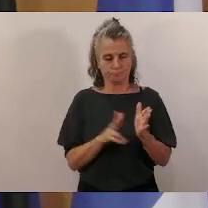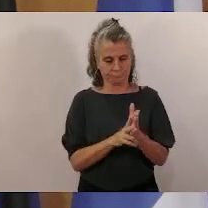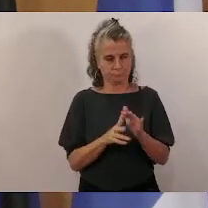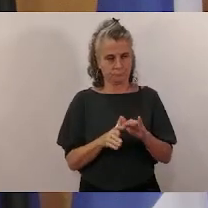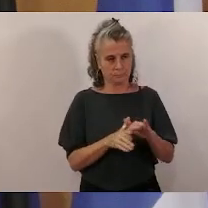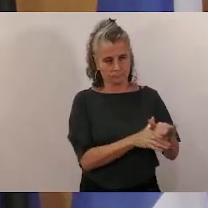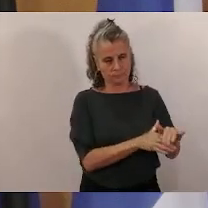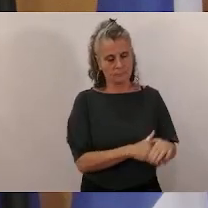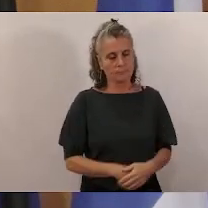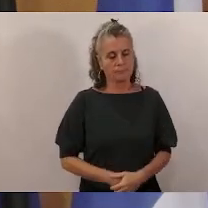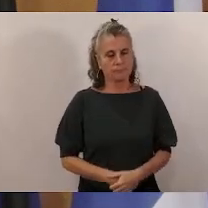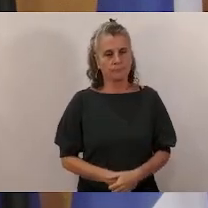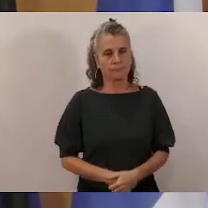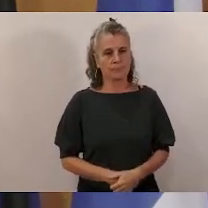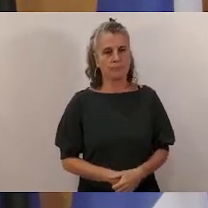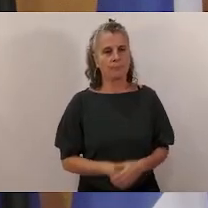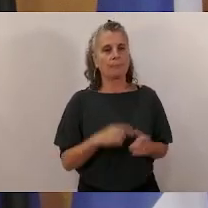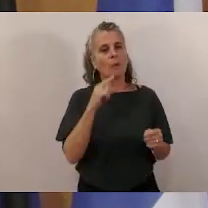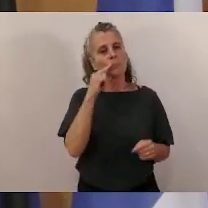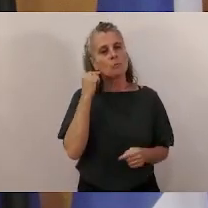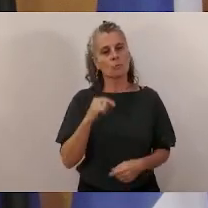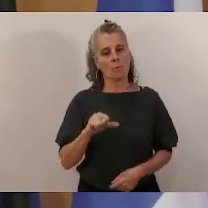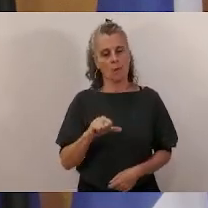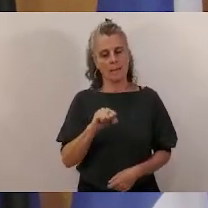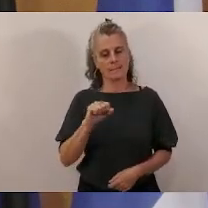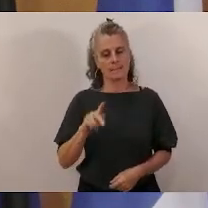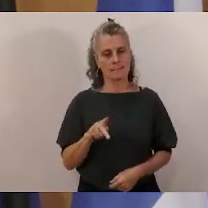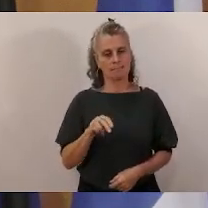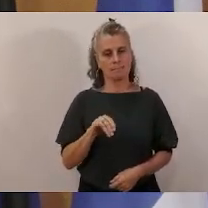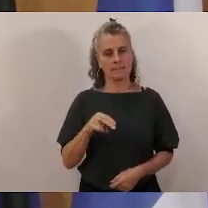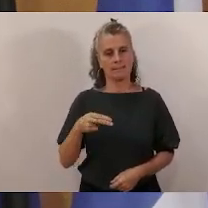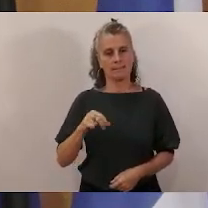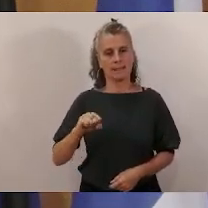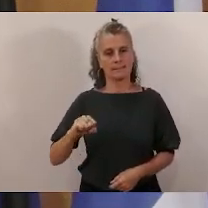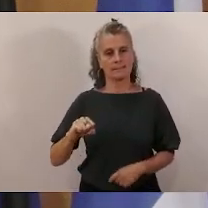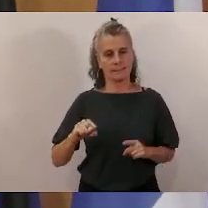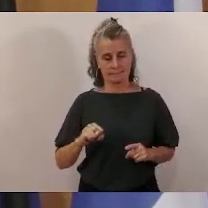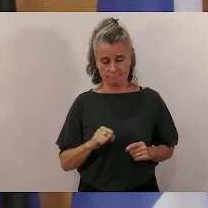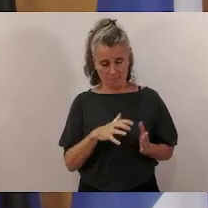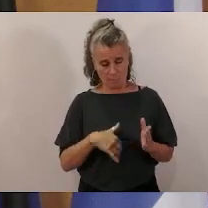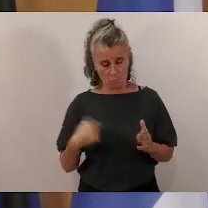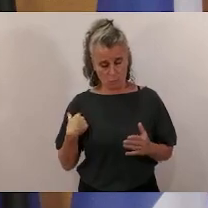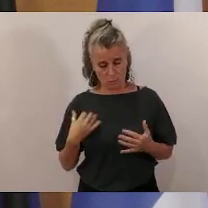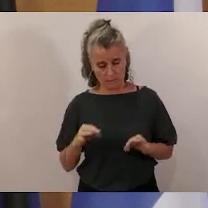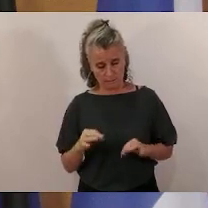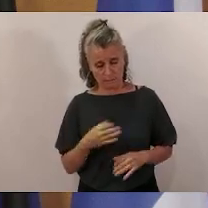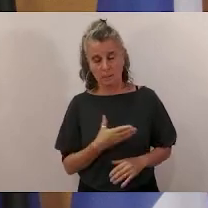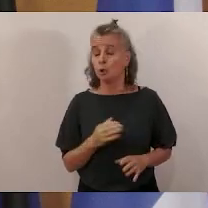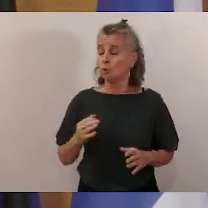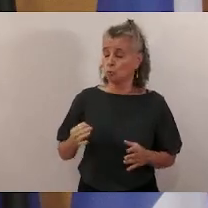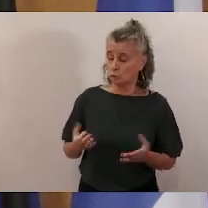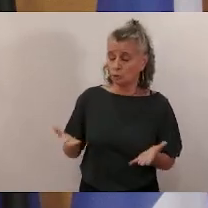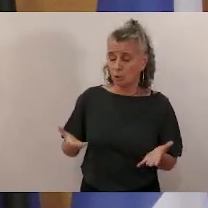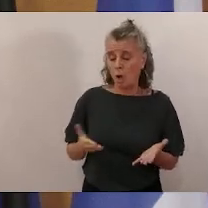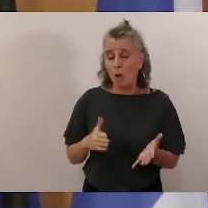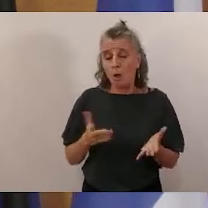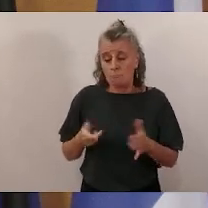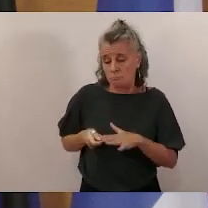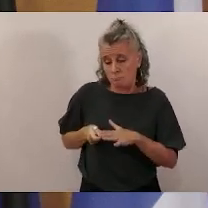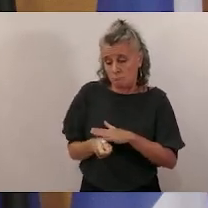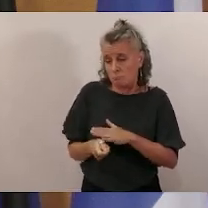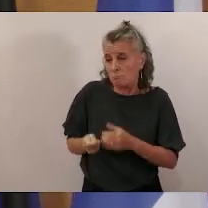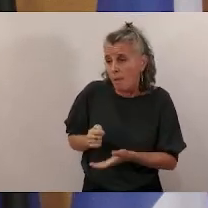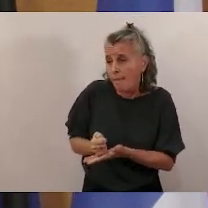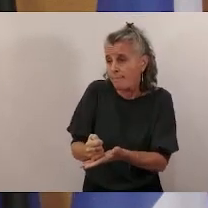Conseil d'arrondissement. Monsieur Aspinas, le rapport numéro 10. Il s'agit là aussi d'une série de soutiens financiers à